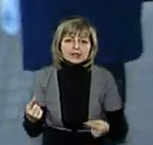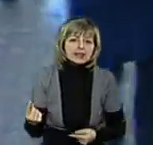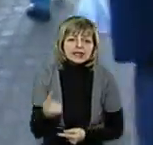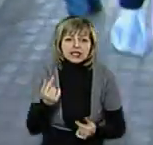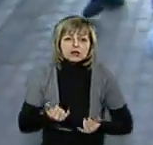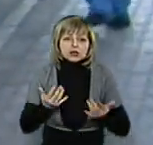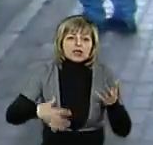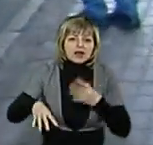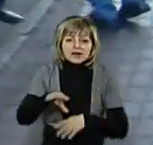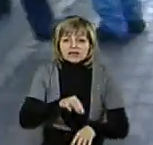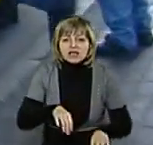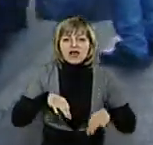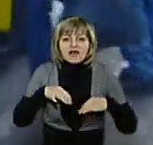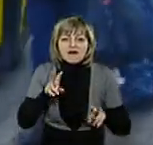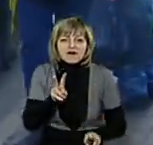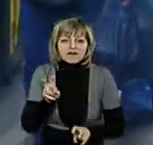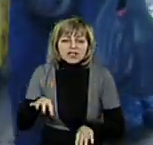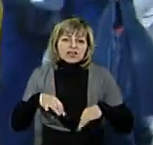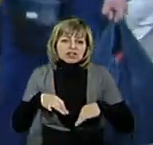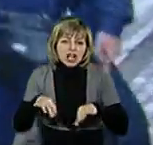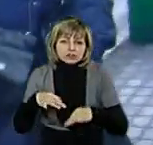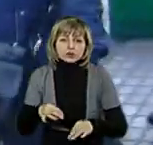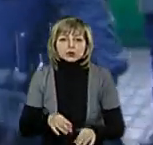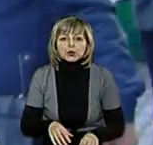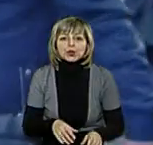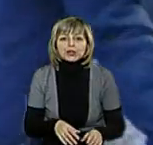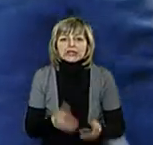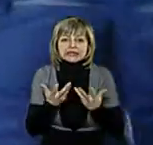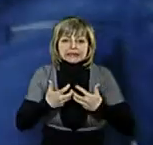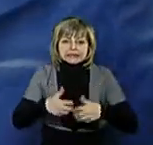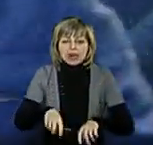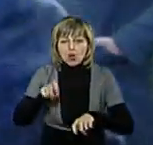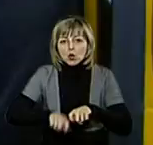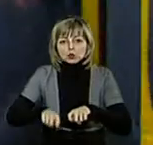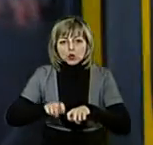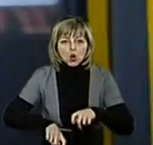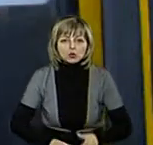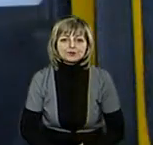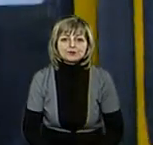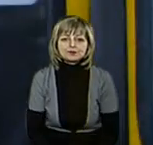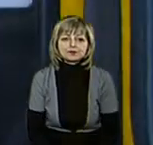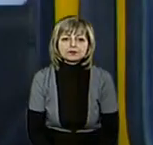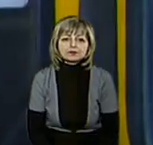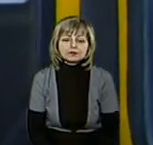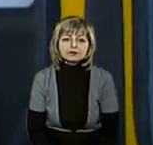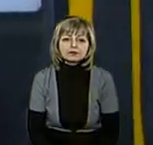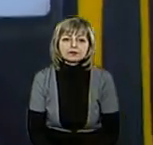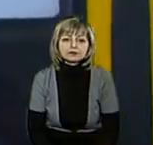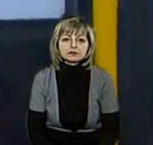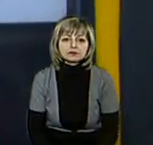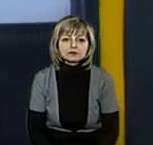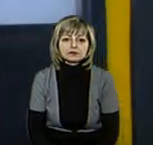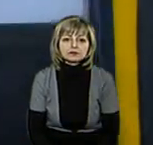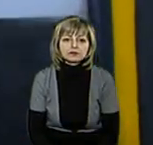для всіх видів транспорту систему контролю. Вадим Панафідін, Віктор Легеньковський. Новини на Суспільному.